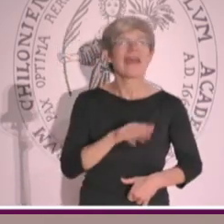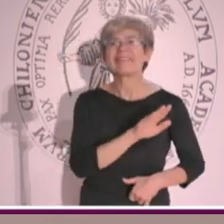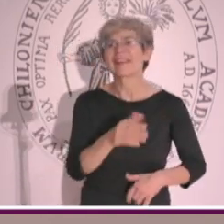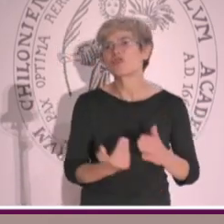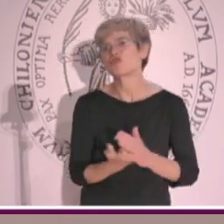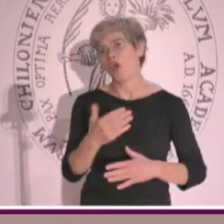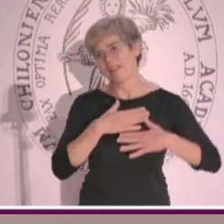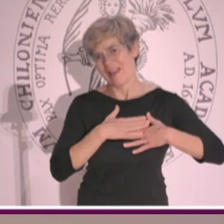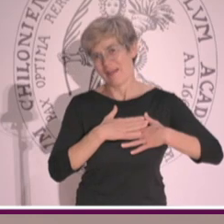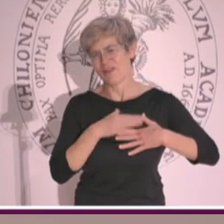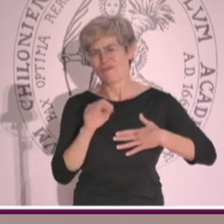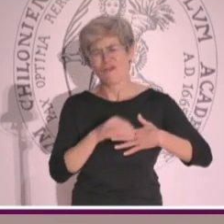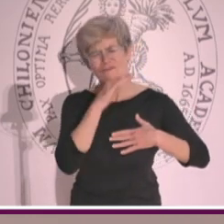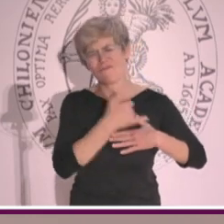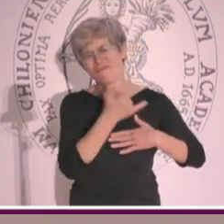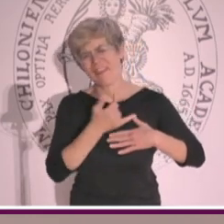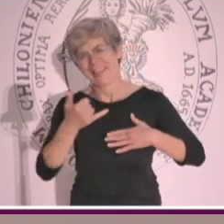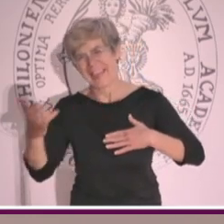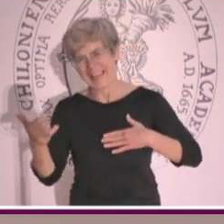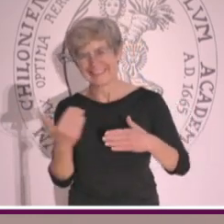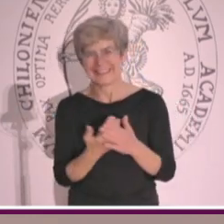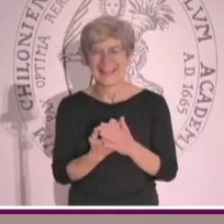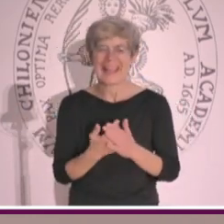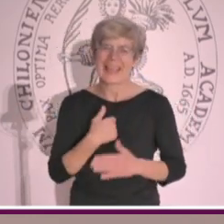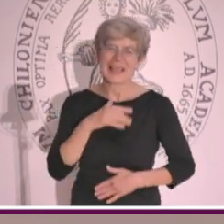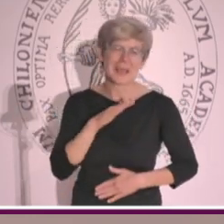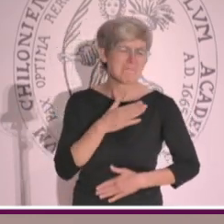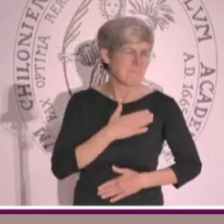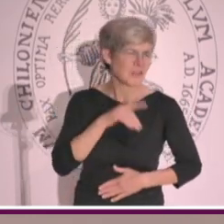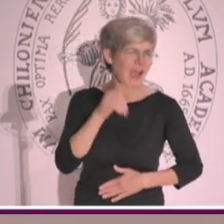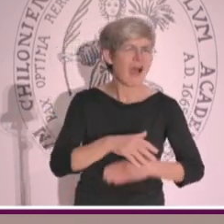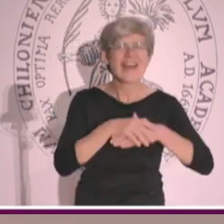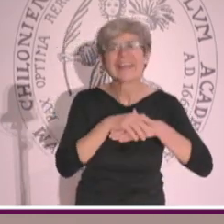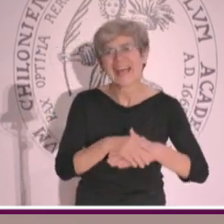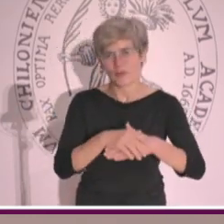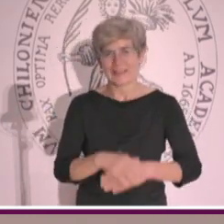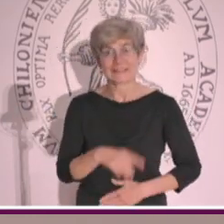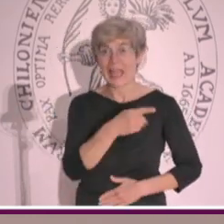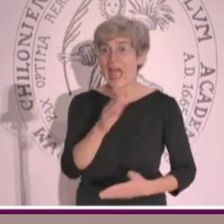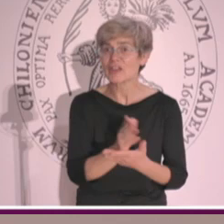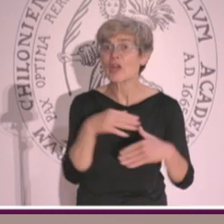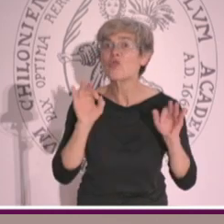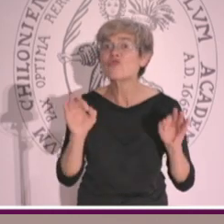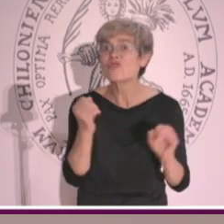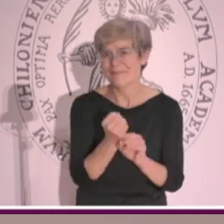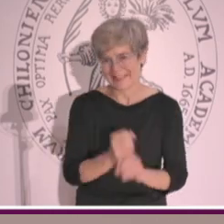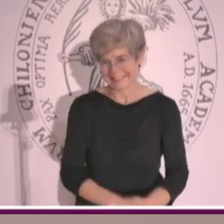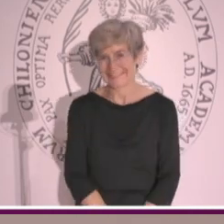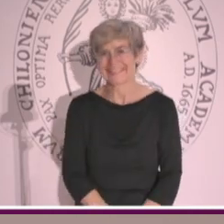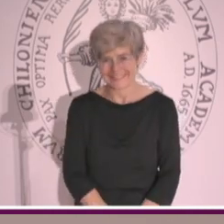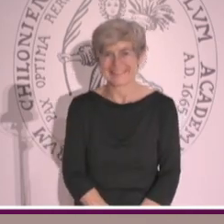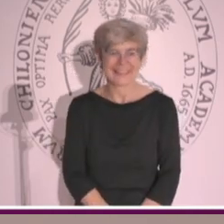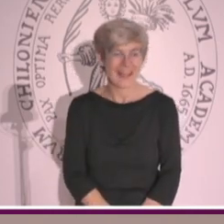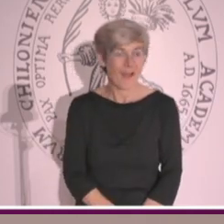mal auf jeden Fall. Vor allem aber möchte ich Ihnen gratulieren, dass Sie sich so entschieden haben. Das haben Sie schon mal ziemlich gut hinbekommen,